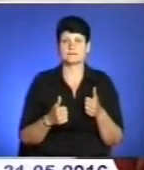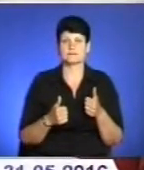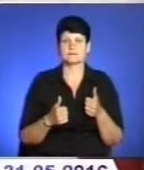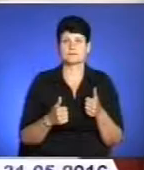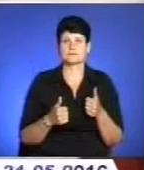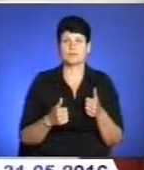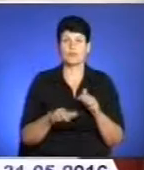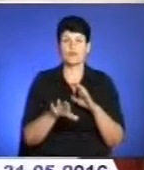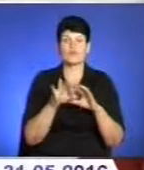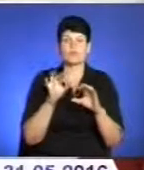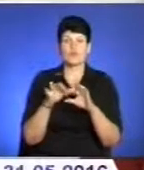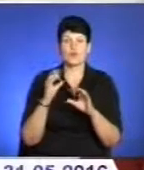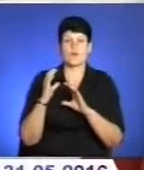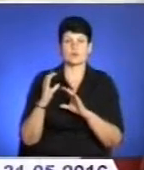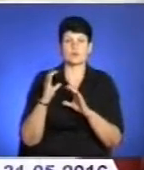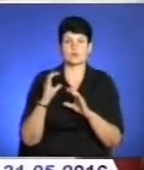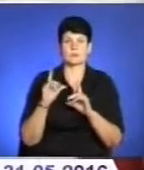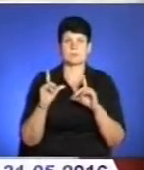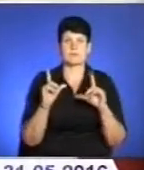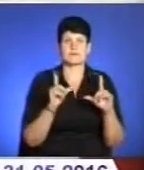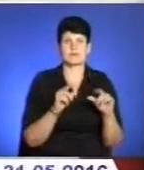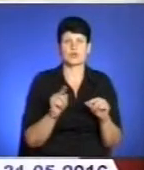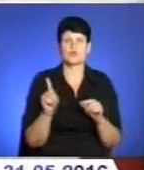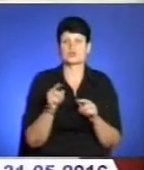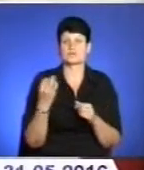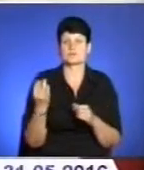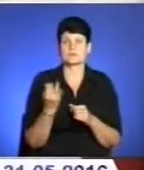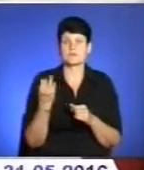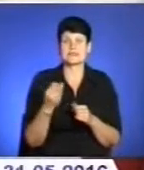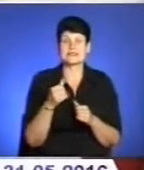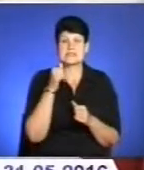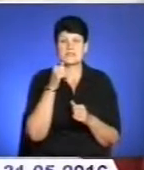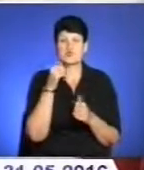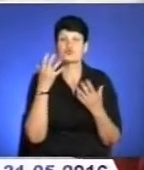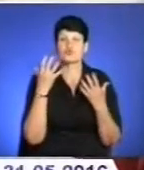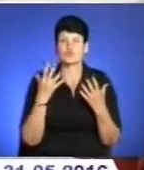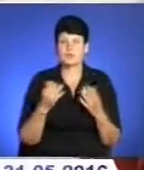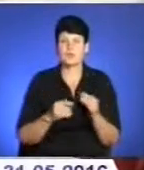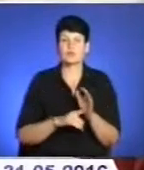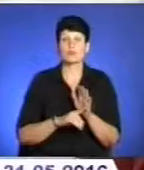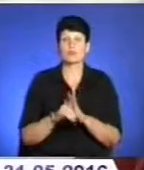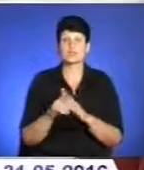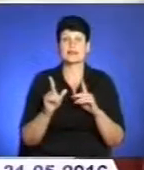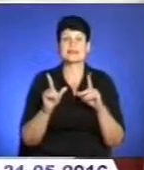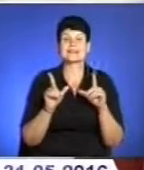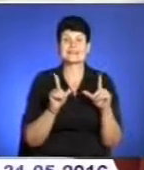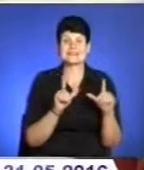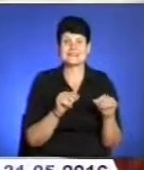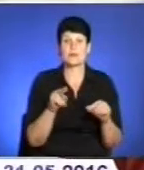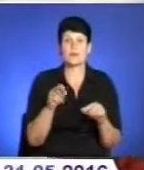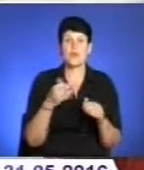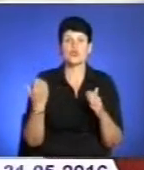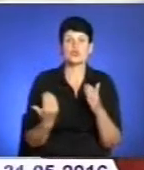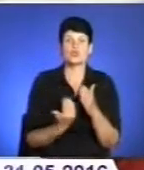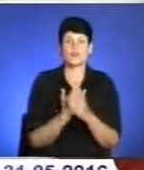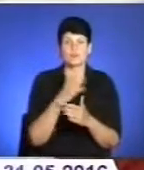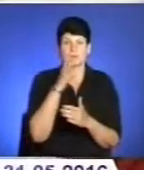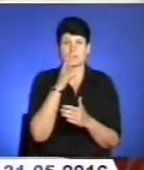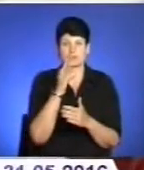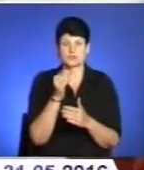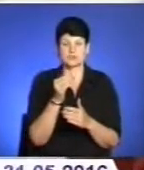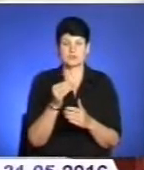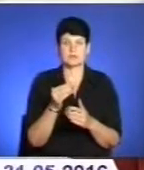по відбору автобусних перевізників і, що характерно, завтрашнього дня вони починають їздити по новій маршрутній мережі, по